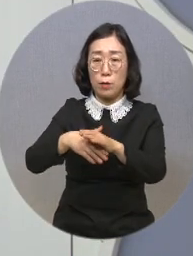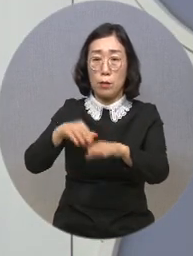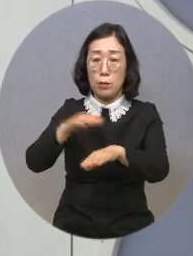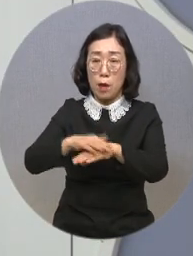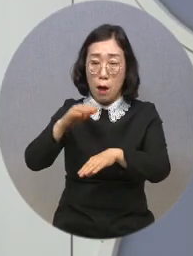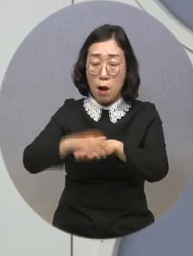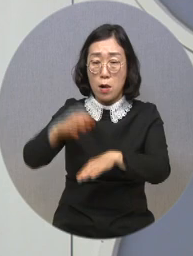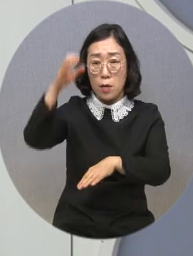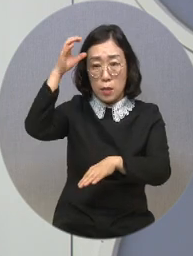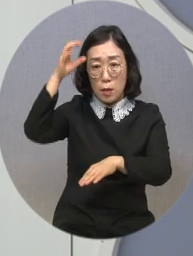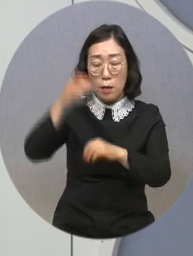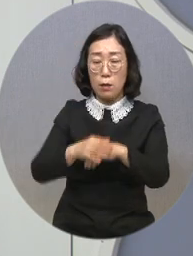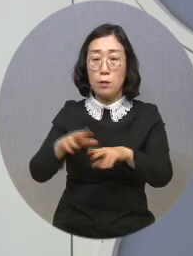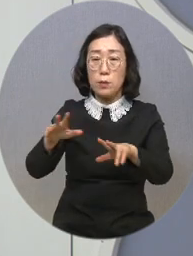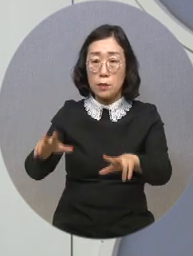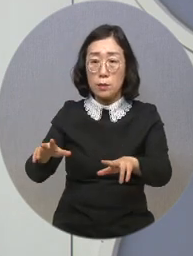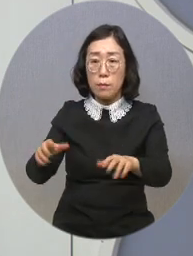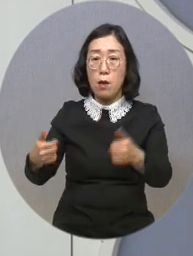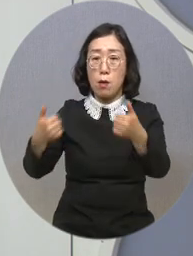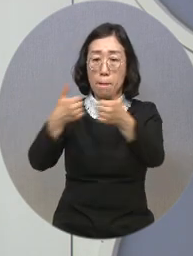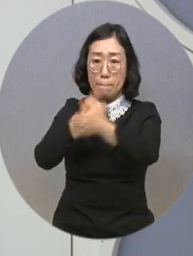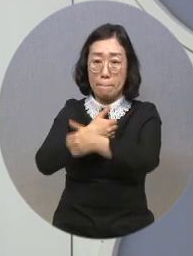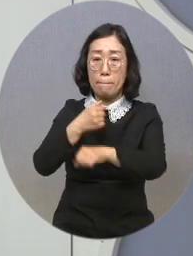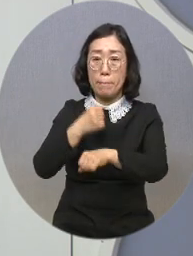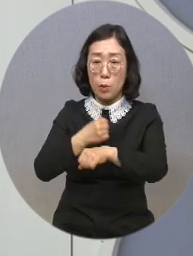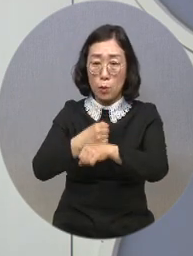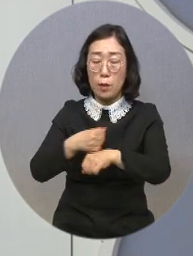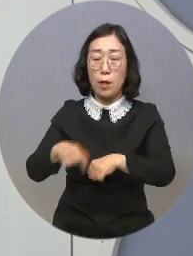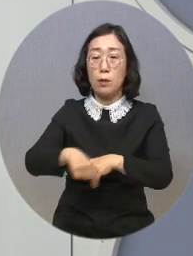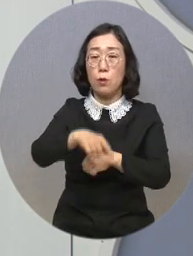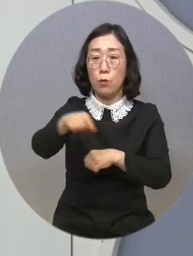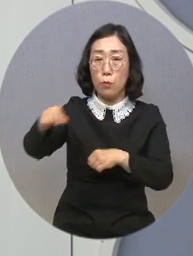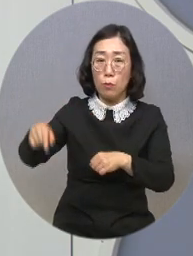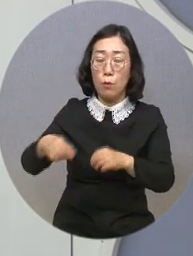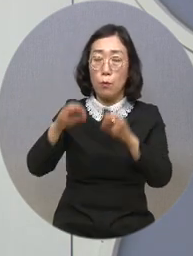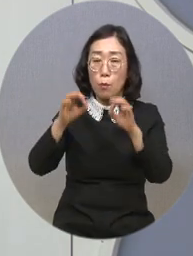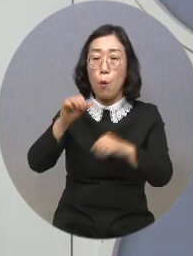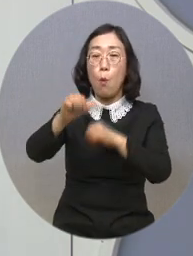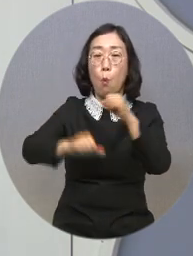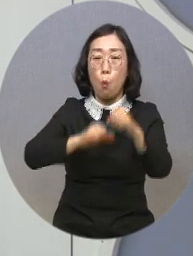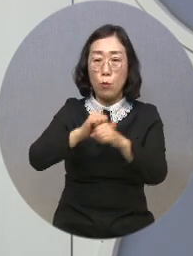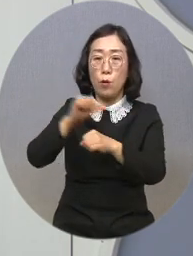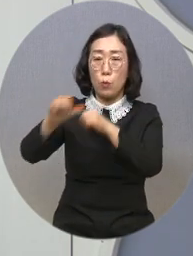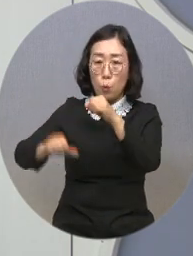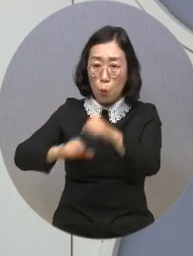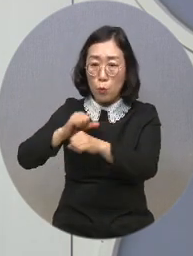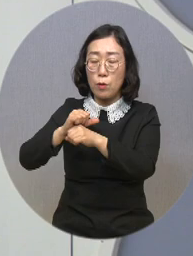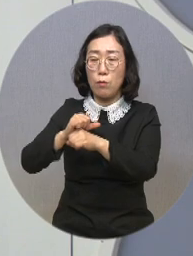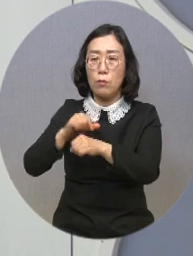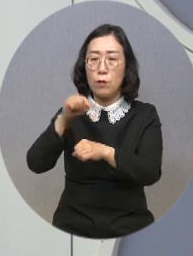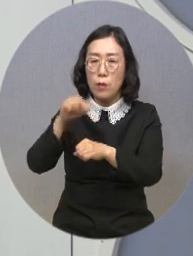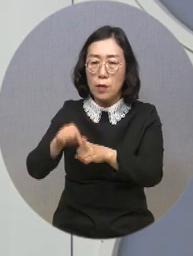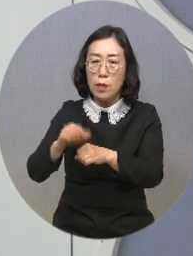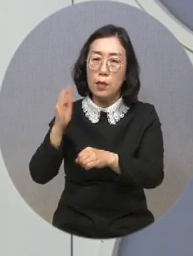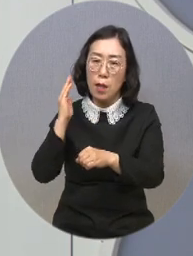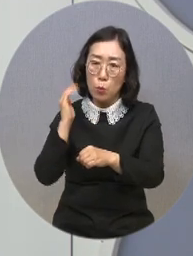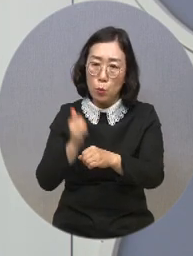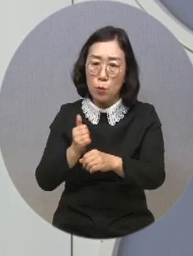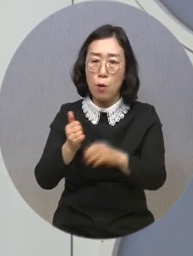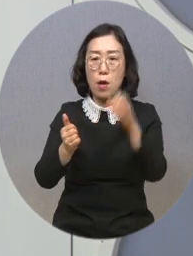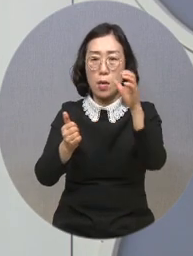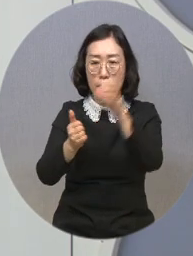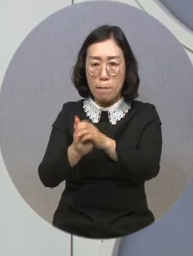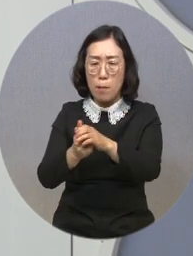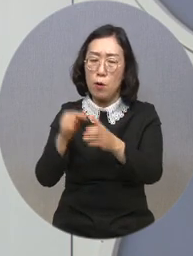알았는데 또 엄청 지금 또 정권교체 지금 해야 된다고 지금 하니까 이거 5년짜리 대통령제가 이거 문제가 있지 않느냐. 그래서 제가